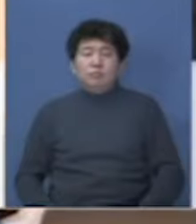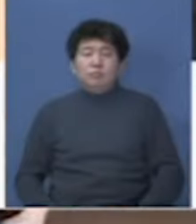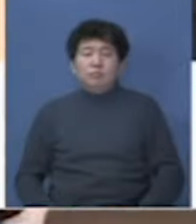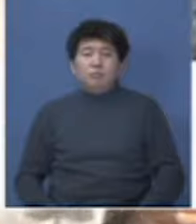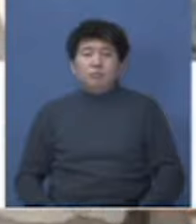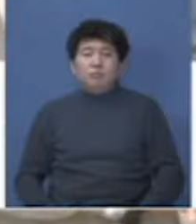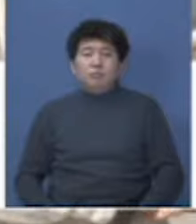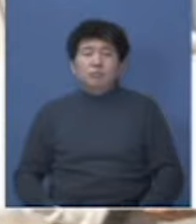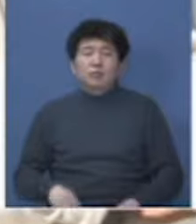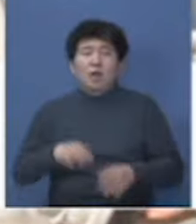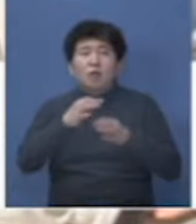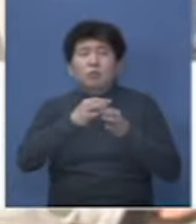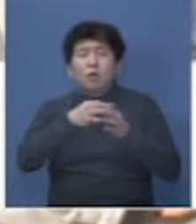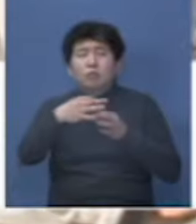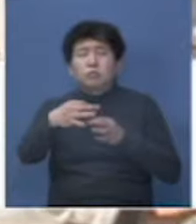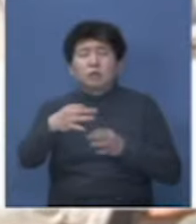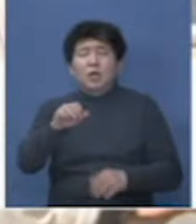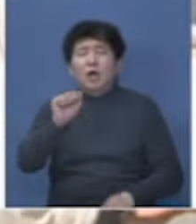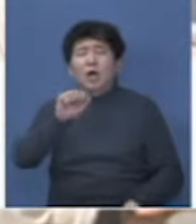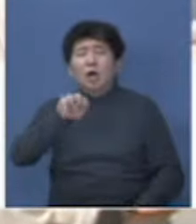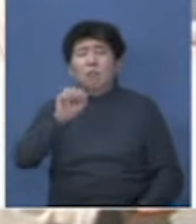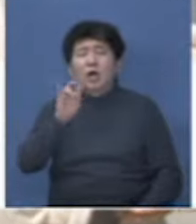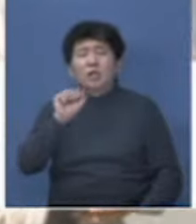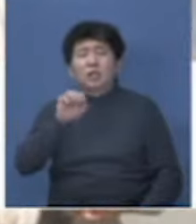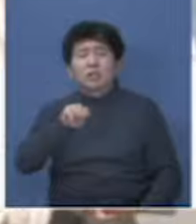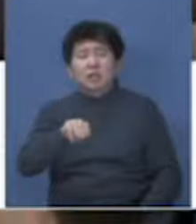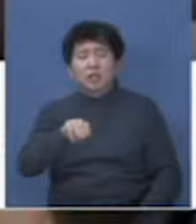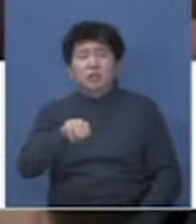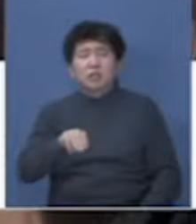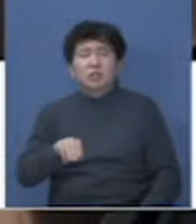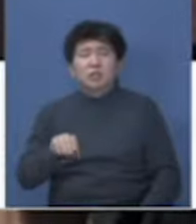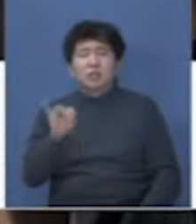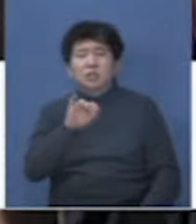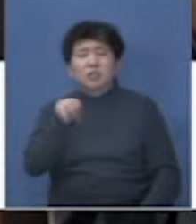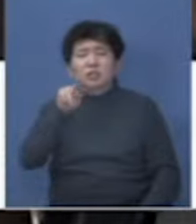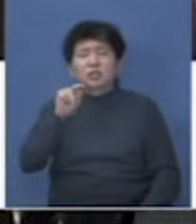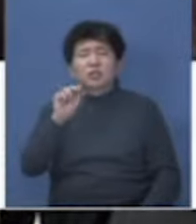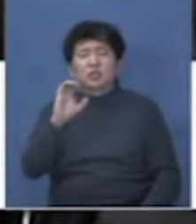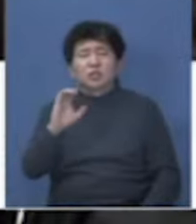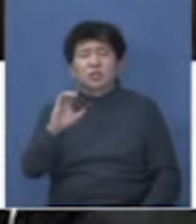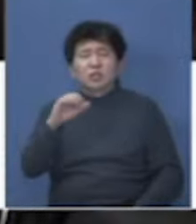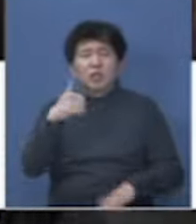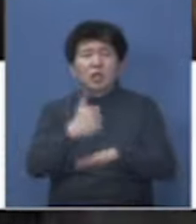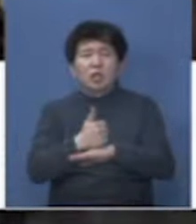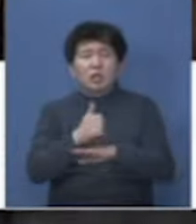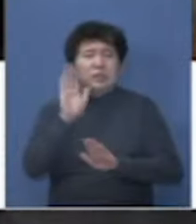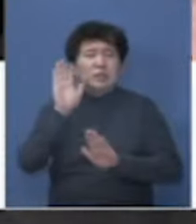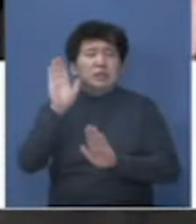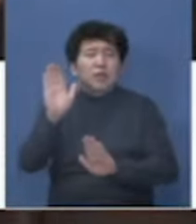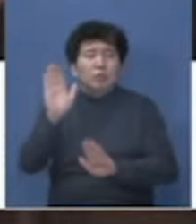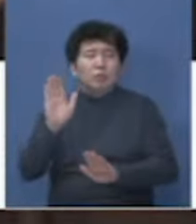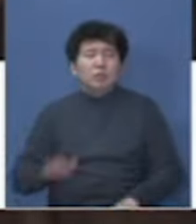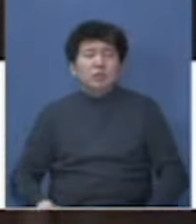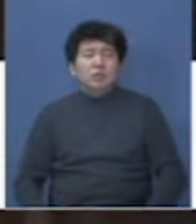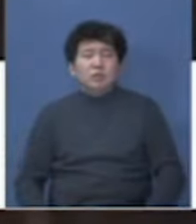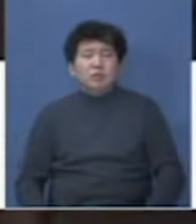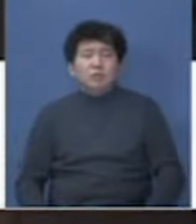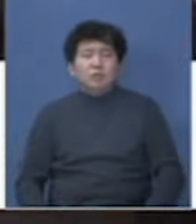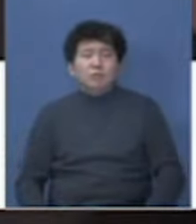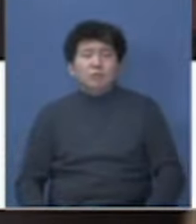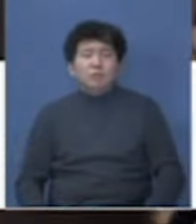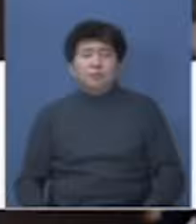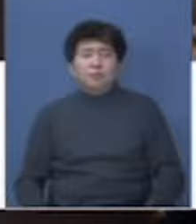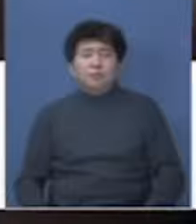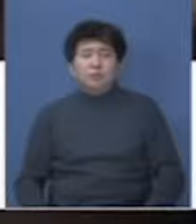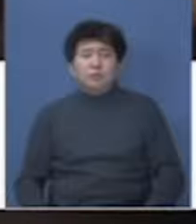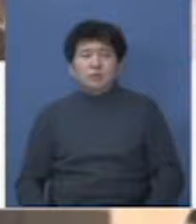Шараға облыстық аманат партиясының төрағасы Сайрангүл Жұмаділова, қалалық төтенше жағдайлар басқармасы басшысының орынбасары Дастан Ахметов, басқарма